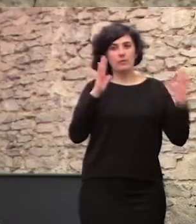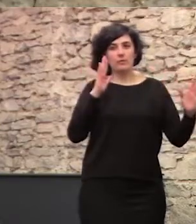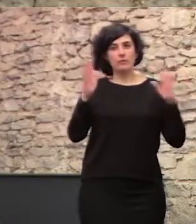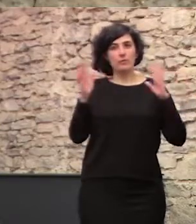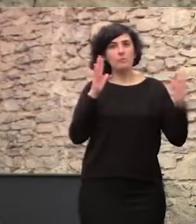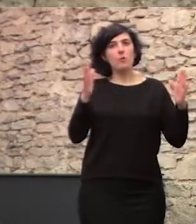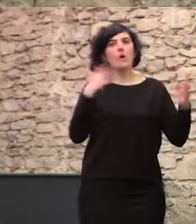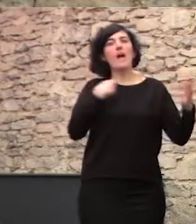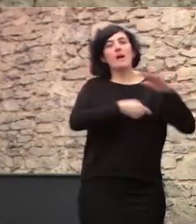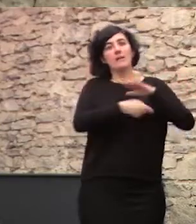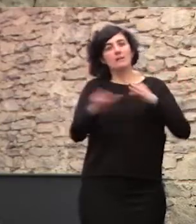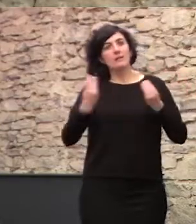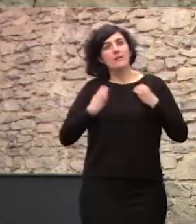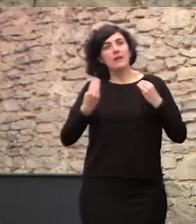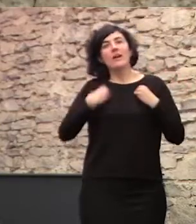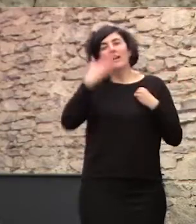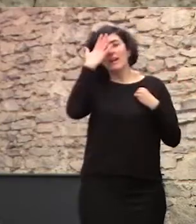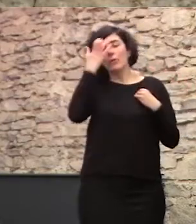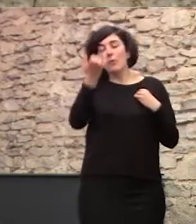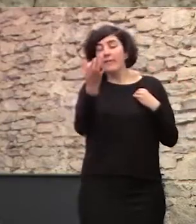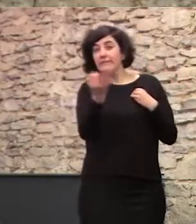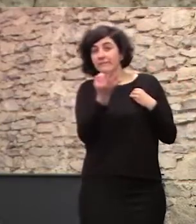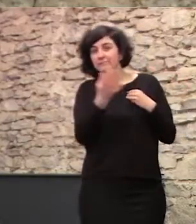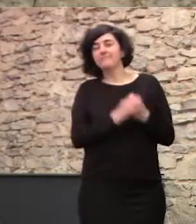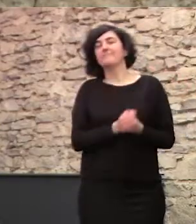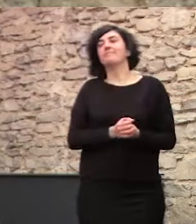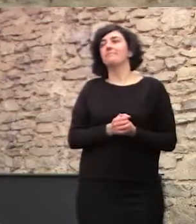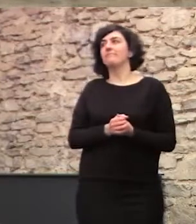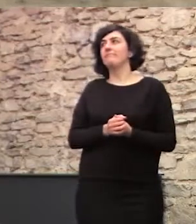horritzapen ditu zu gara ez dizekin eta...